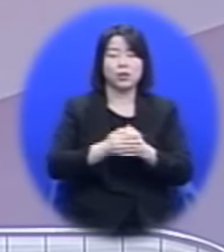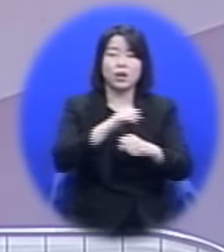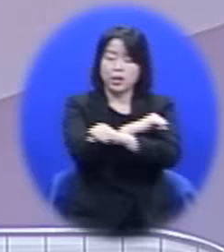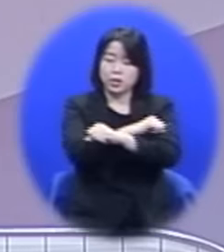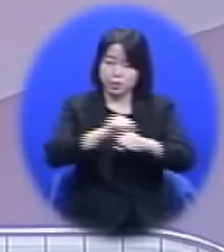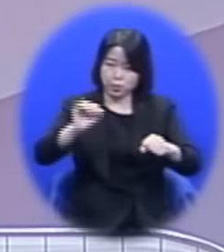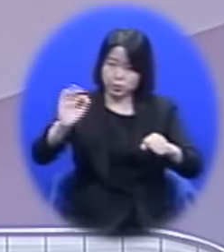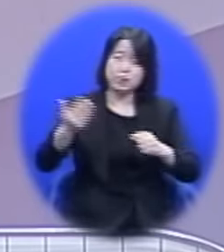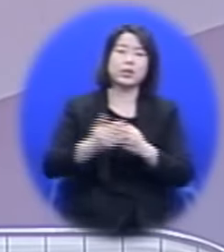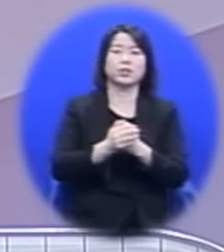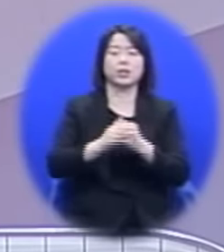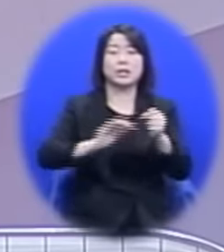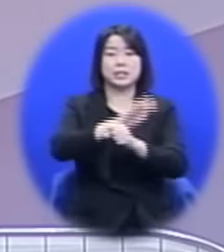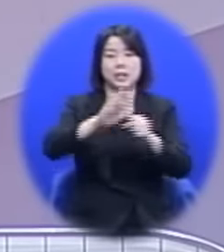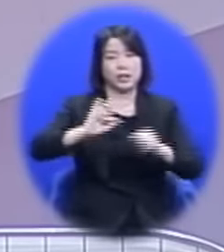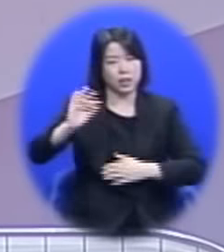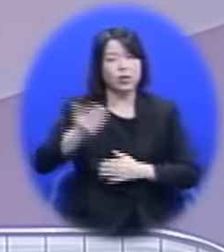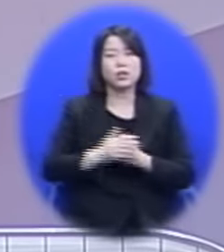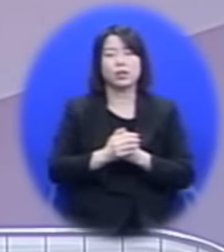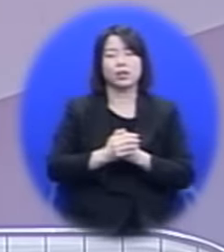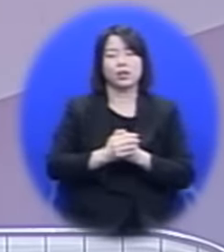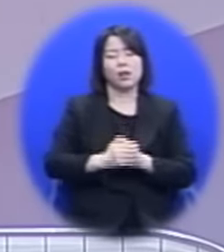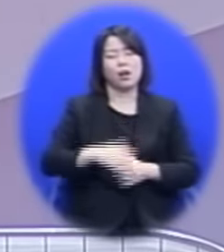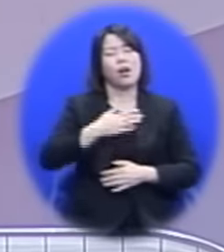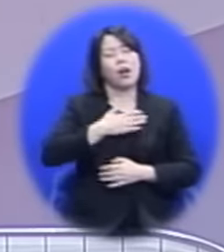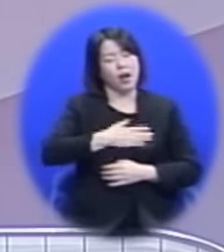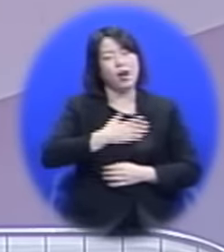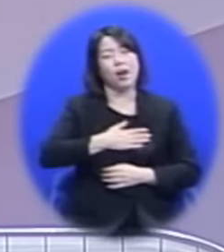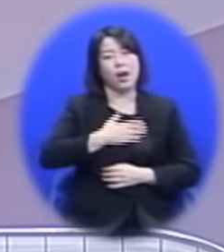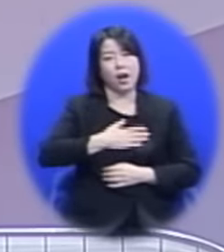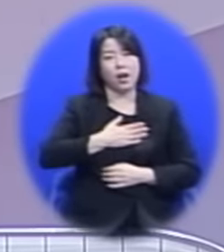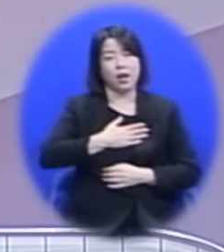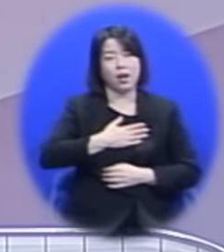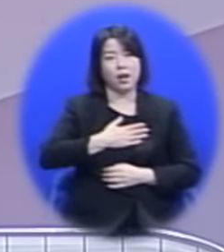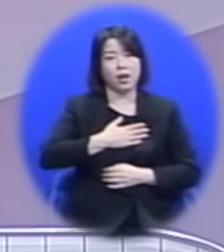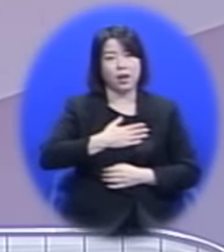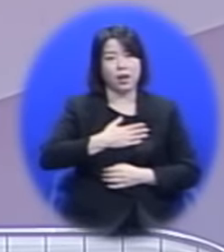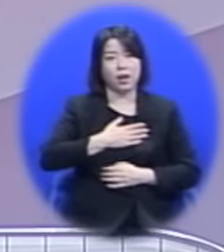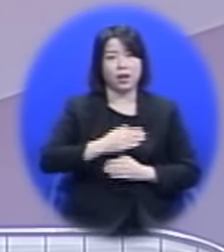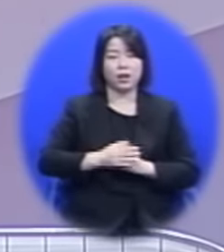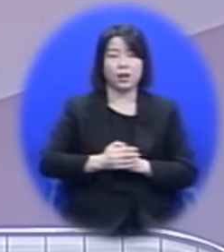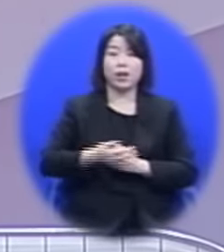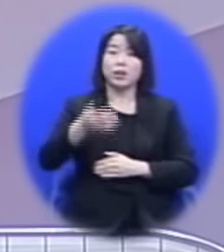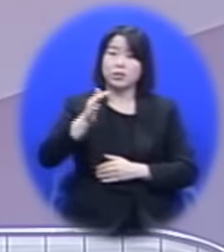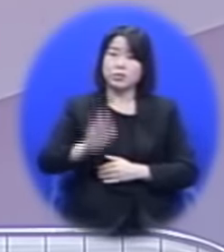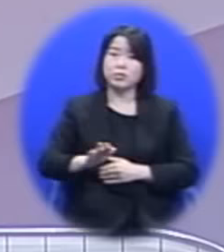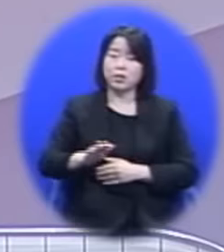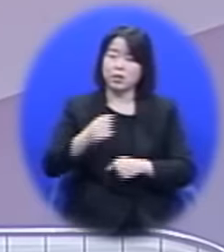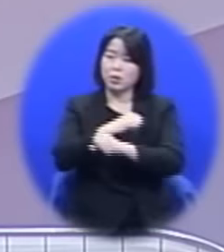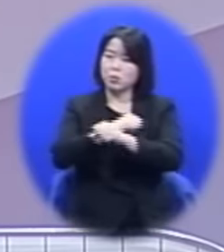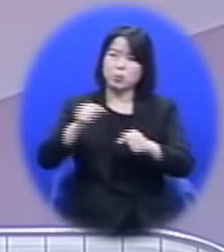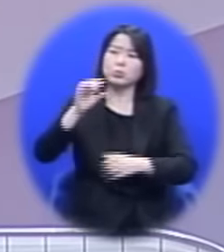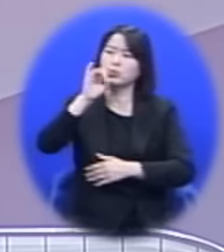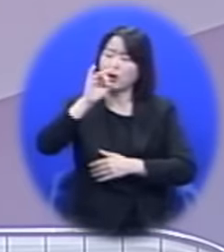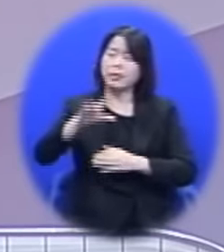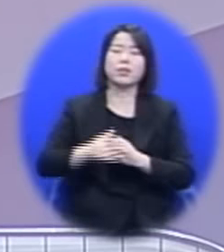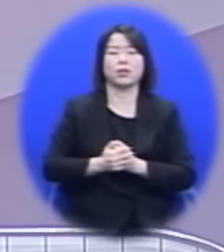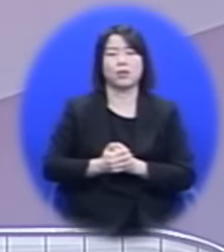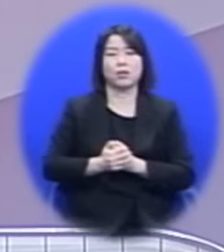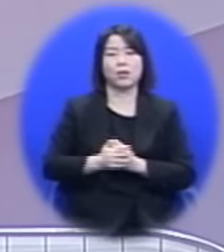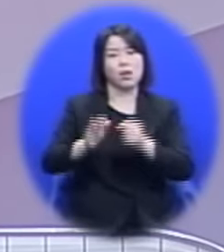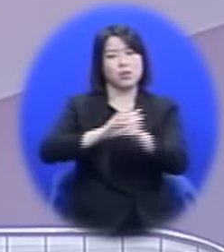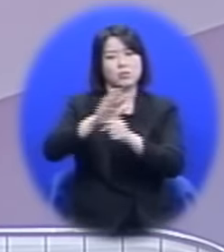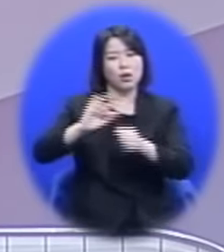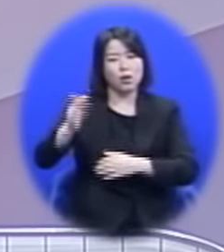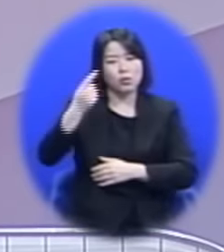용서해야 됩니다. 사랑해야 됩니다. 안 되니까요. 안 되니까. 그런데 용서가 돼야 말하지요.